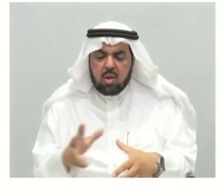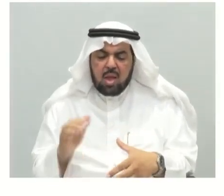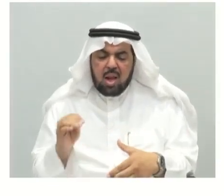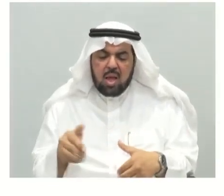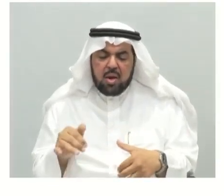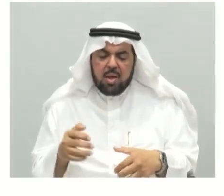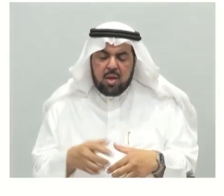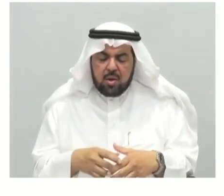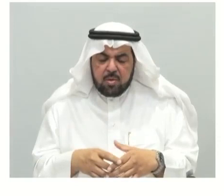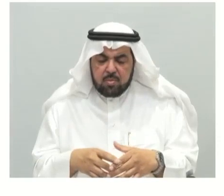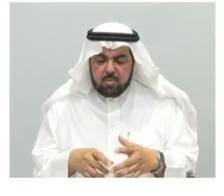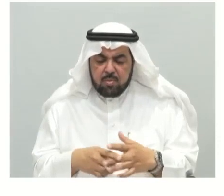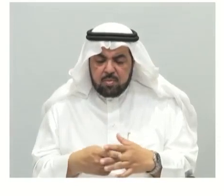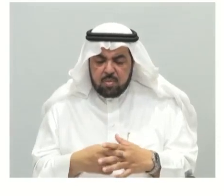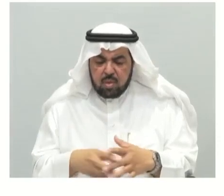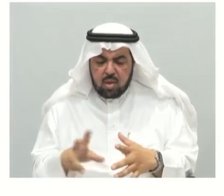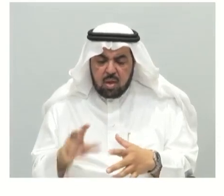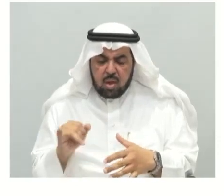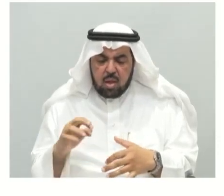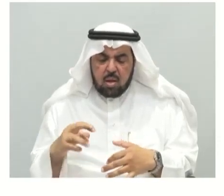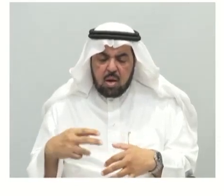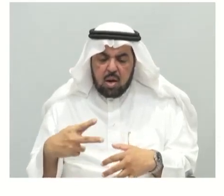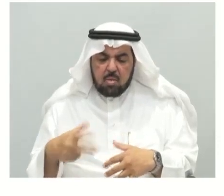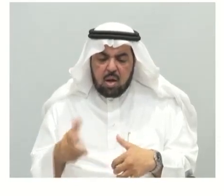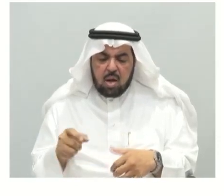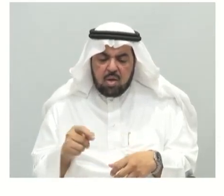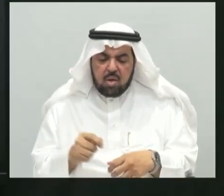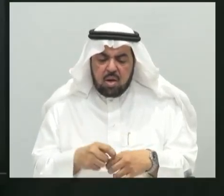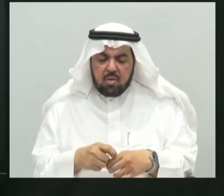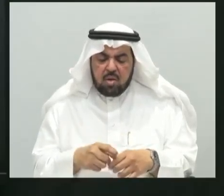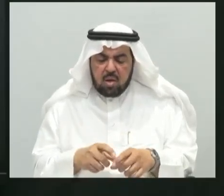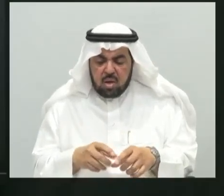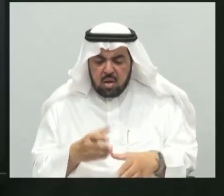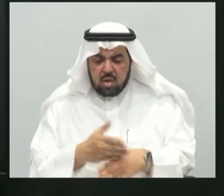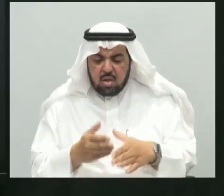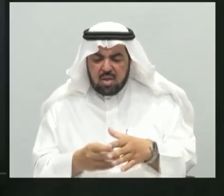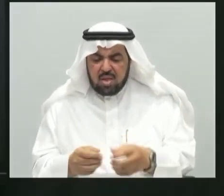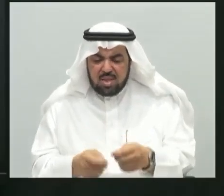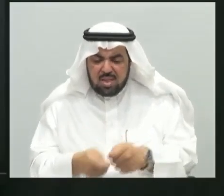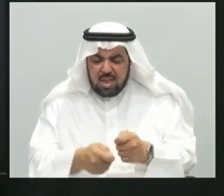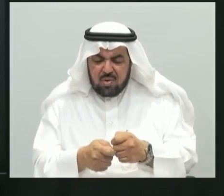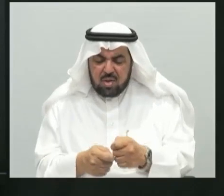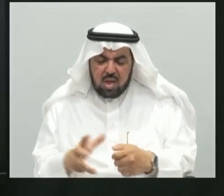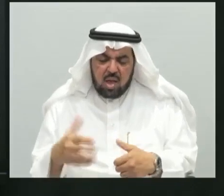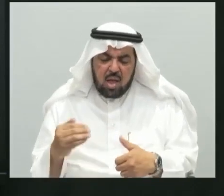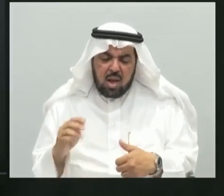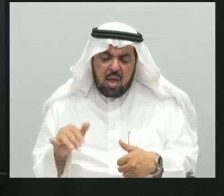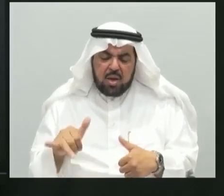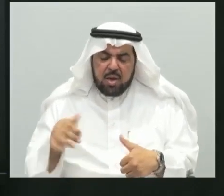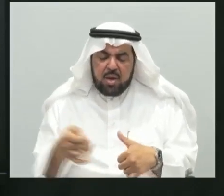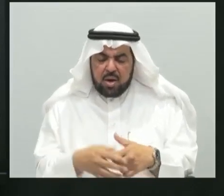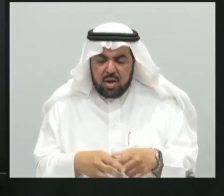الحرير نلاحظ ان المغازل لها دور في تكوين الحرير والذي يتم من خلاله عمل شبكه